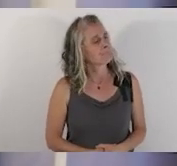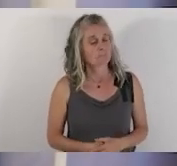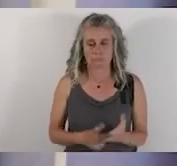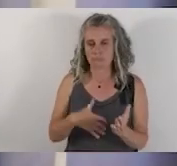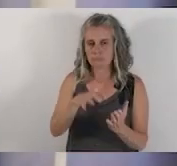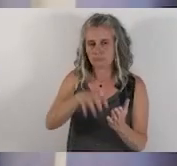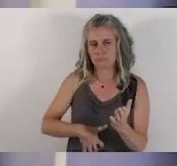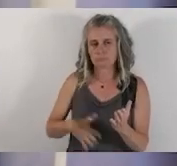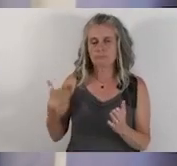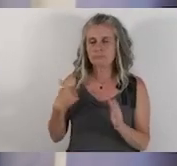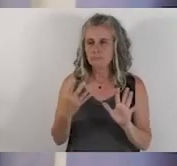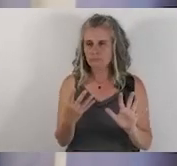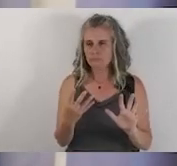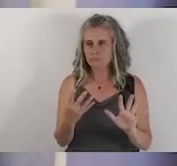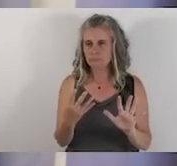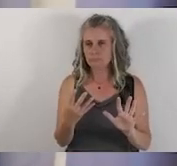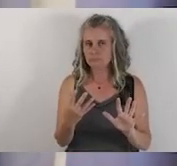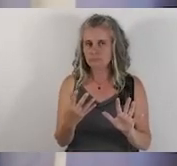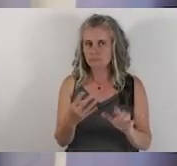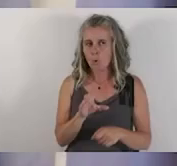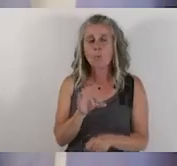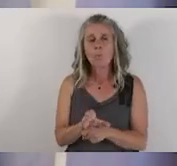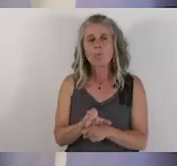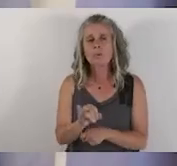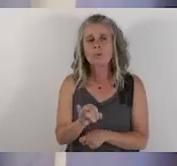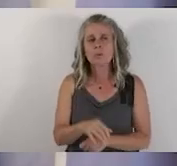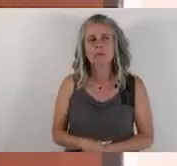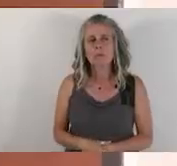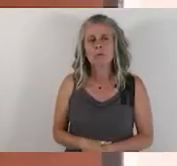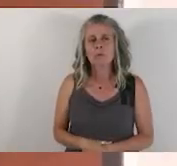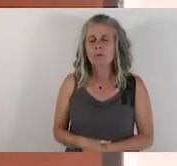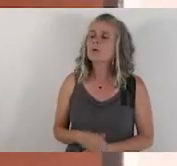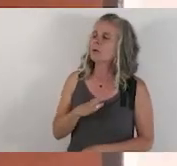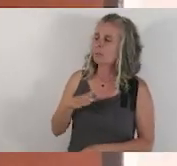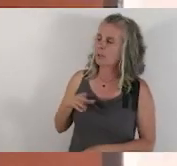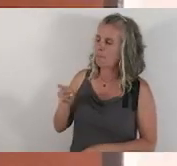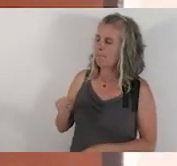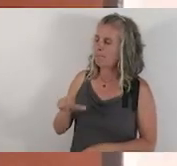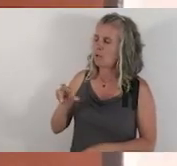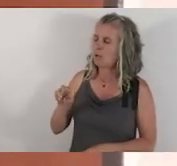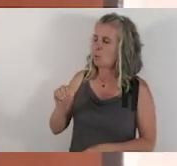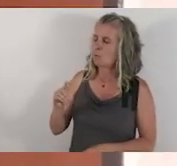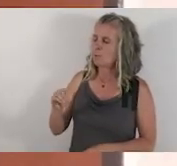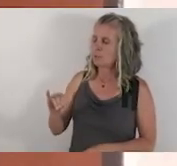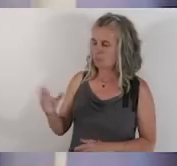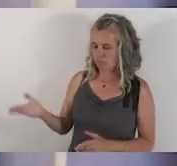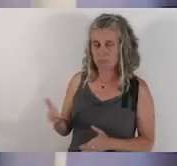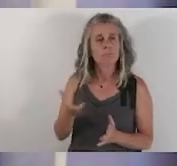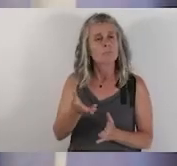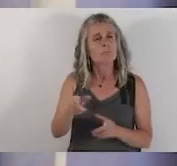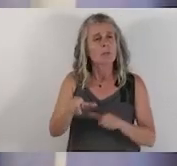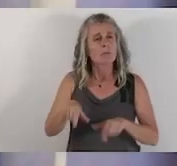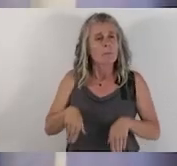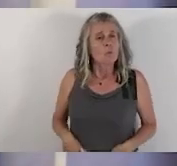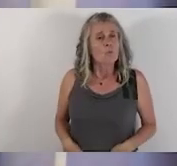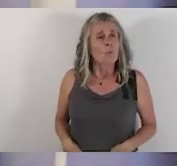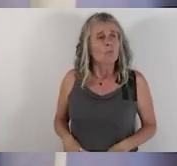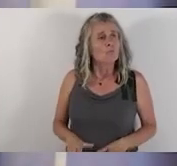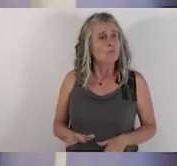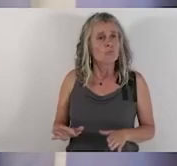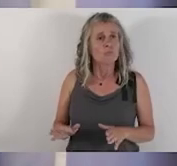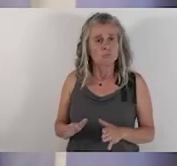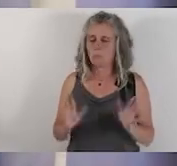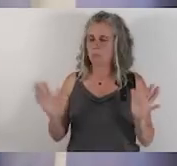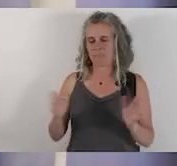Rapport numéro 9, y a-t-il des contre ? Madame Parodi, des abstentions ? Non. Avis favorable du Conseil